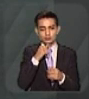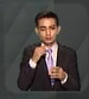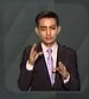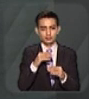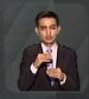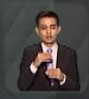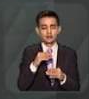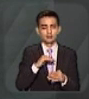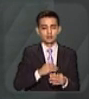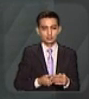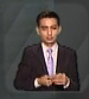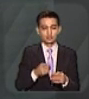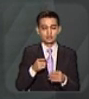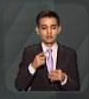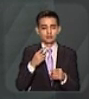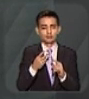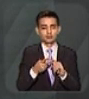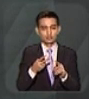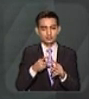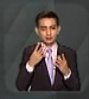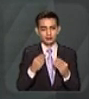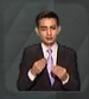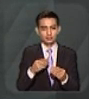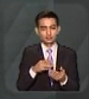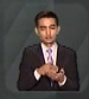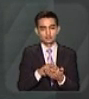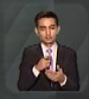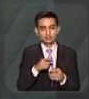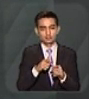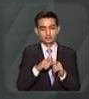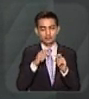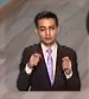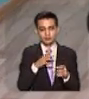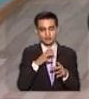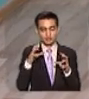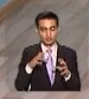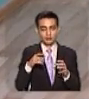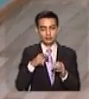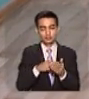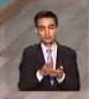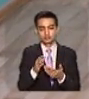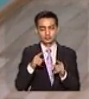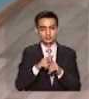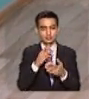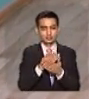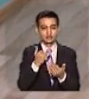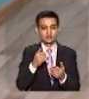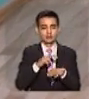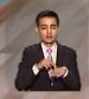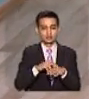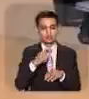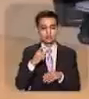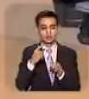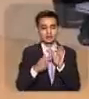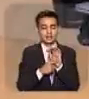компании уже давным-давно обошли на второй же день после выхода закона. В районном департаменте полиции уже 107